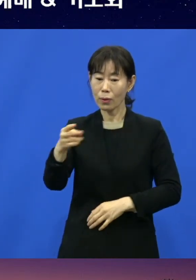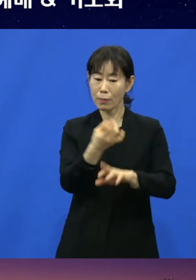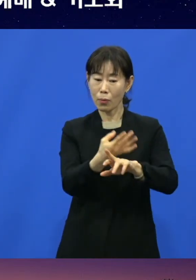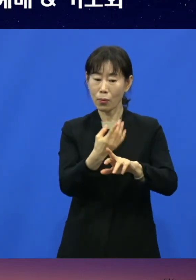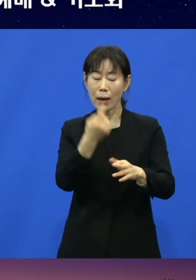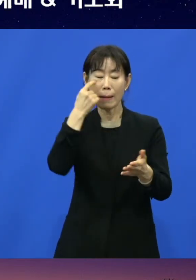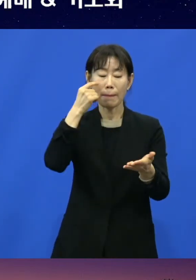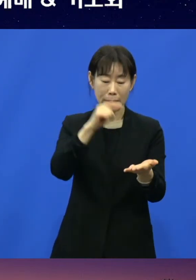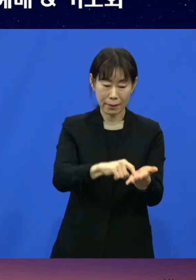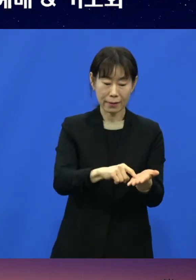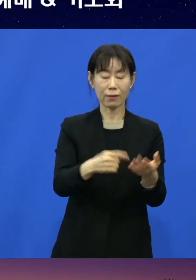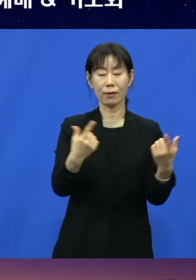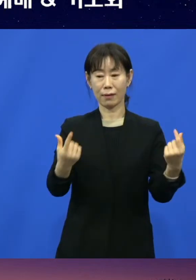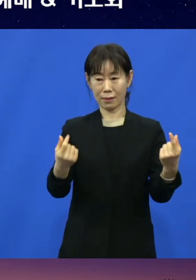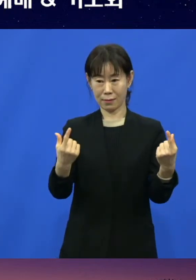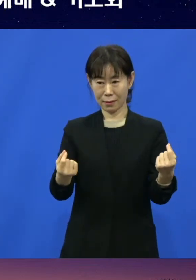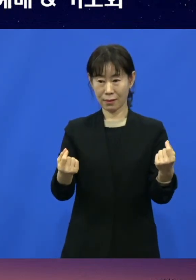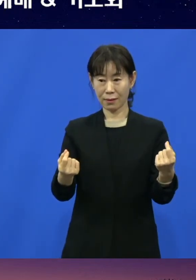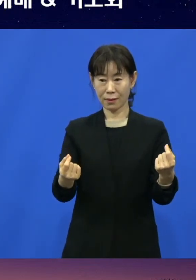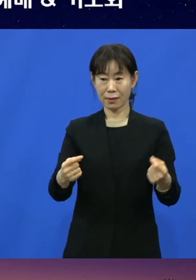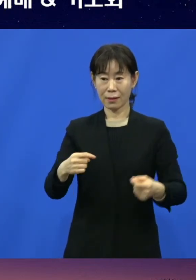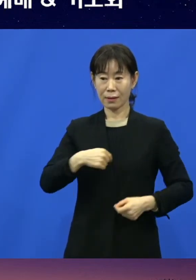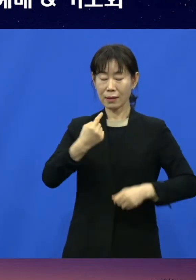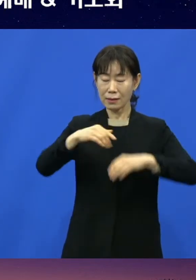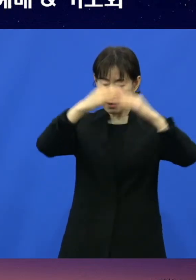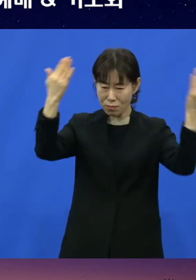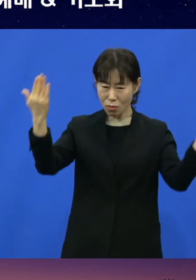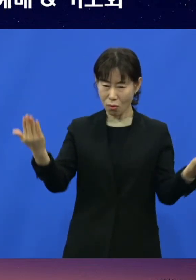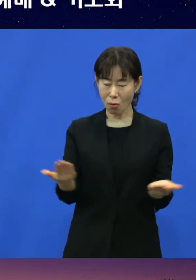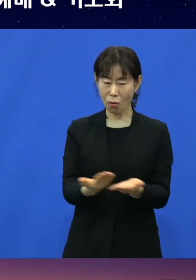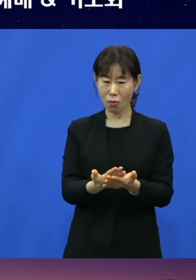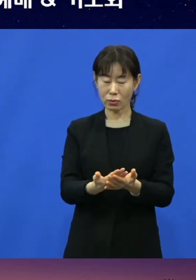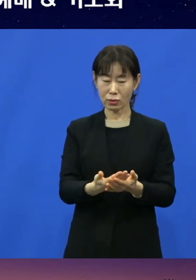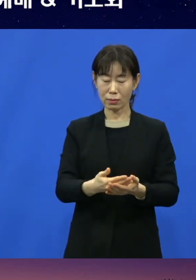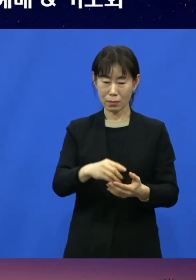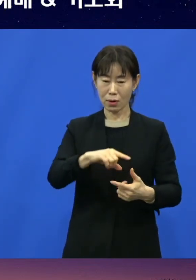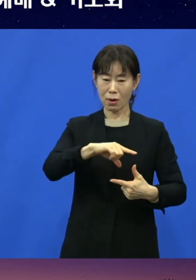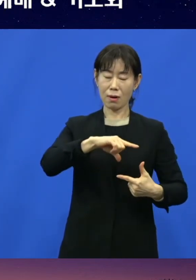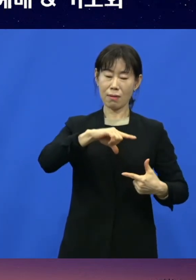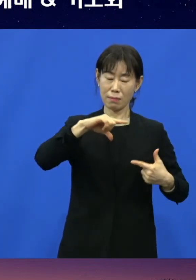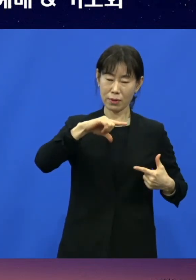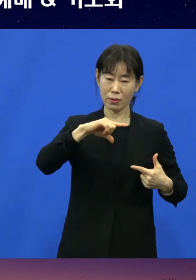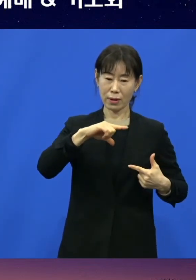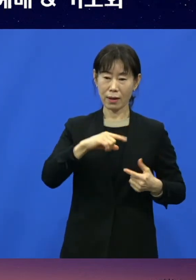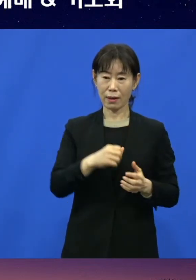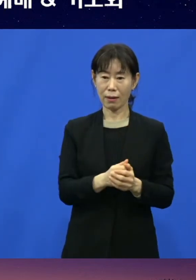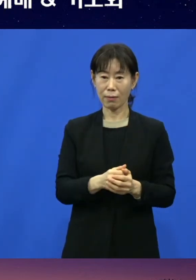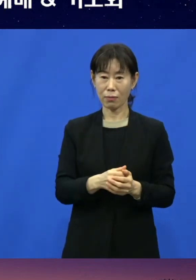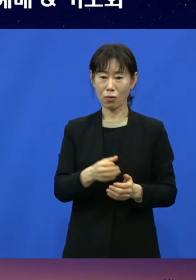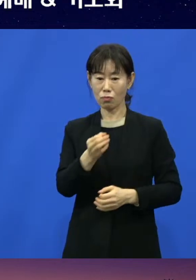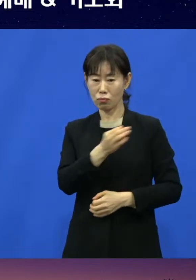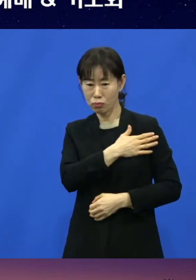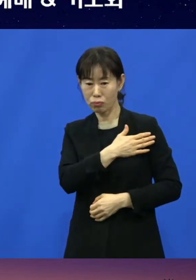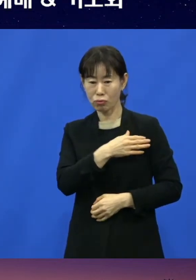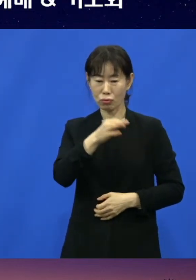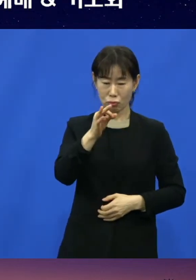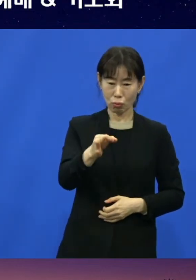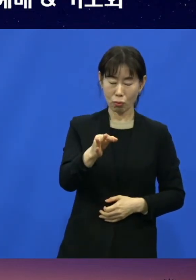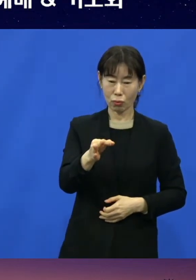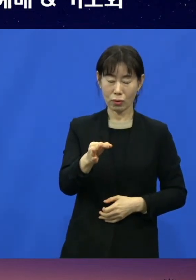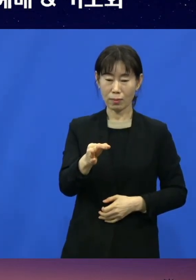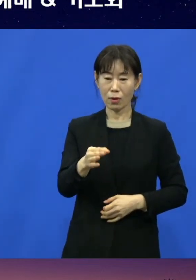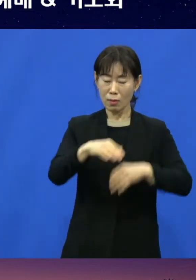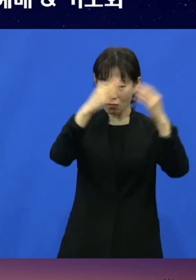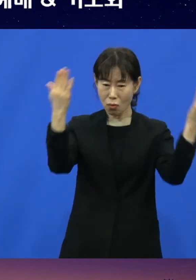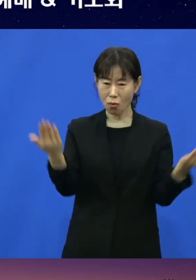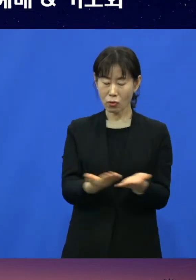그는 자신의 모든 걸 다 내다버렸습니다. 자신이 그동안 쌓아왔던 모든 걸 배설물과 같이 여겼다는 거예요. 참된 보화를 발견하면